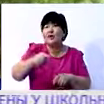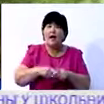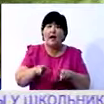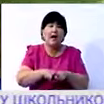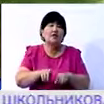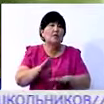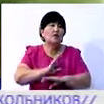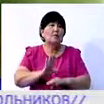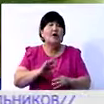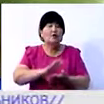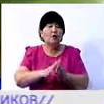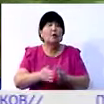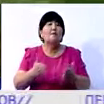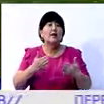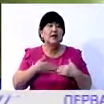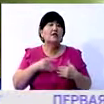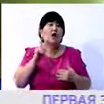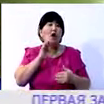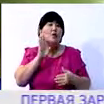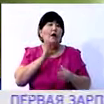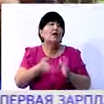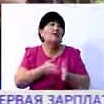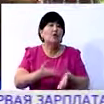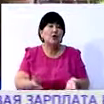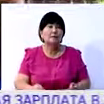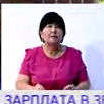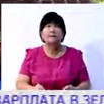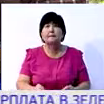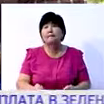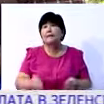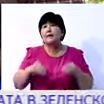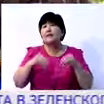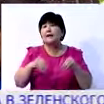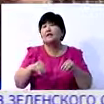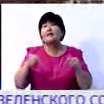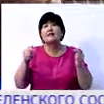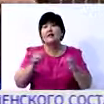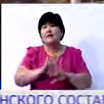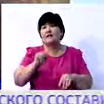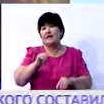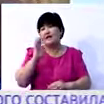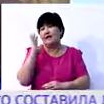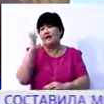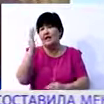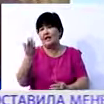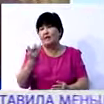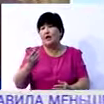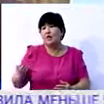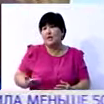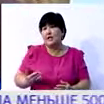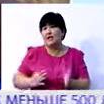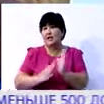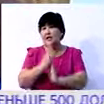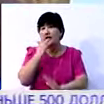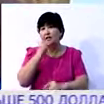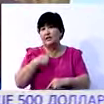не погибают в условиях нашего маловодья. Сажают не совсем те деревья, которые приживаются к